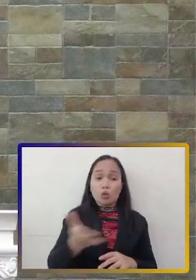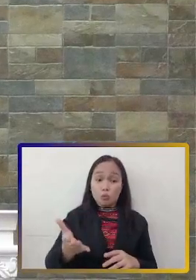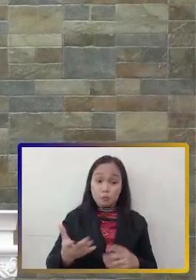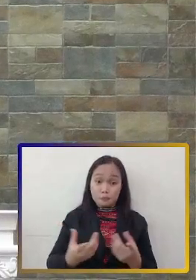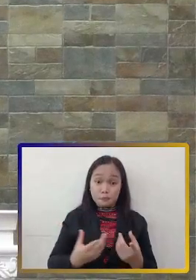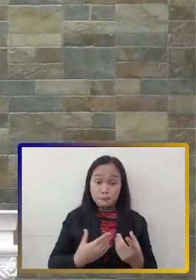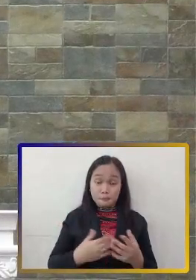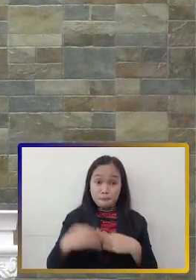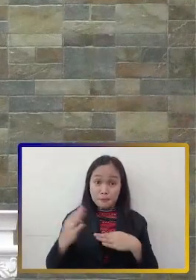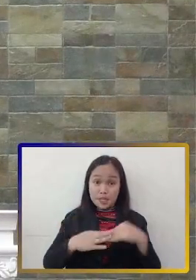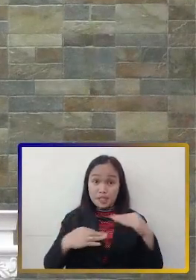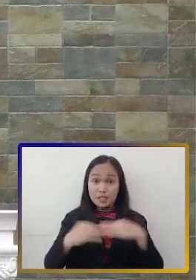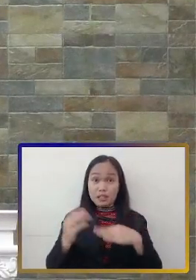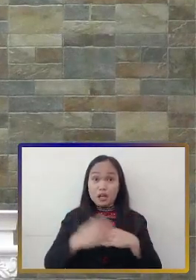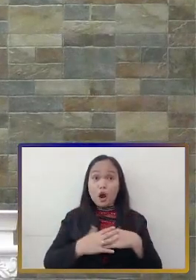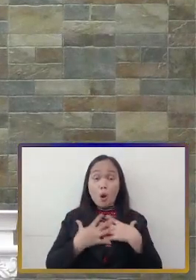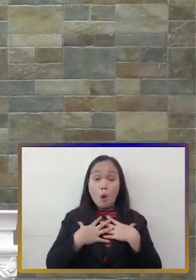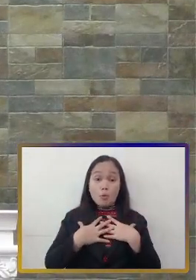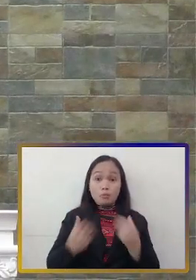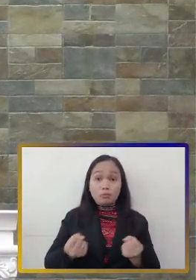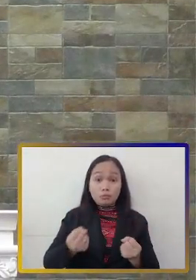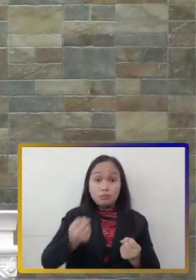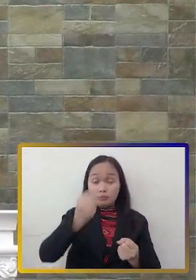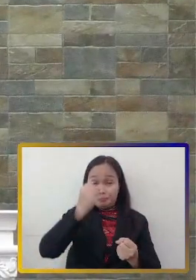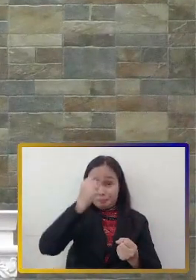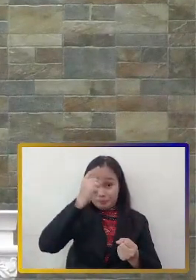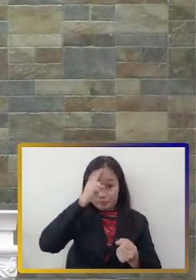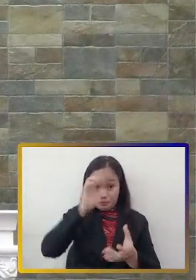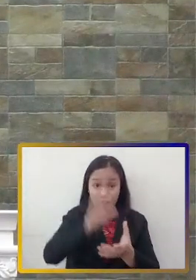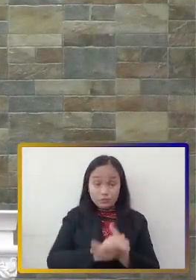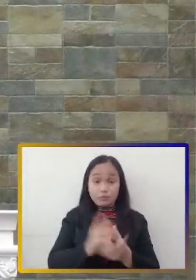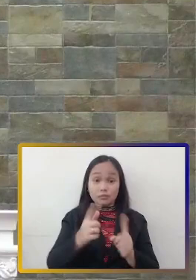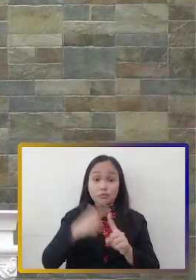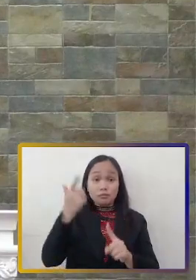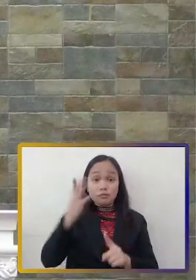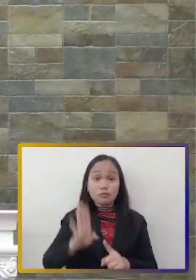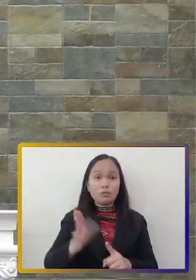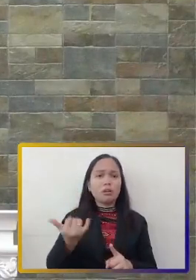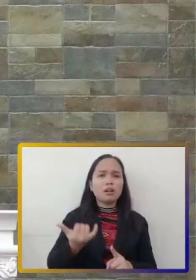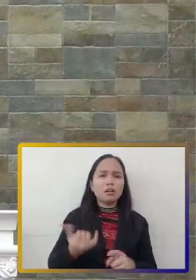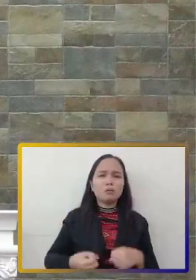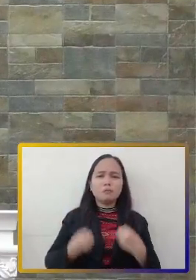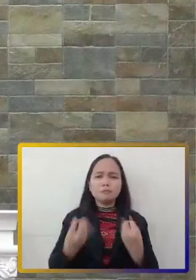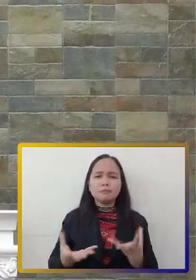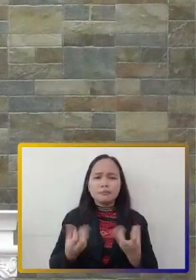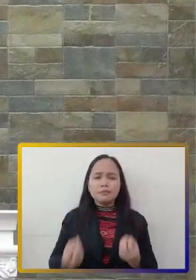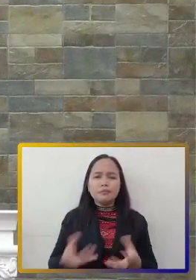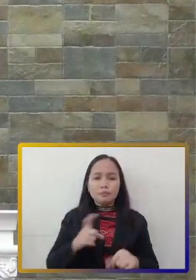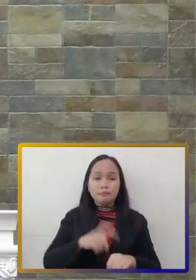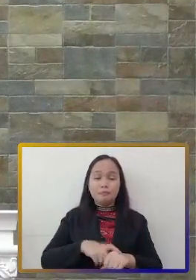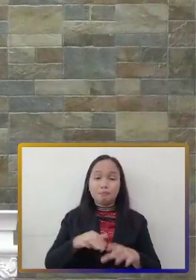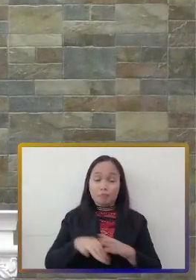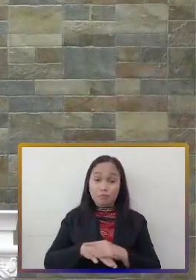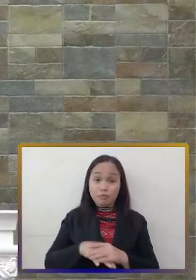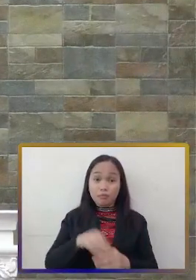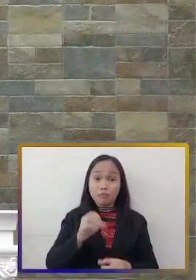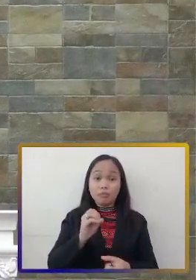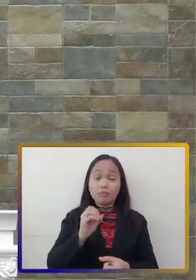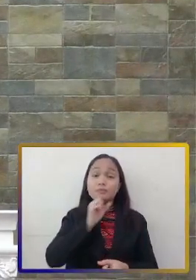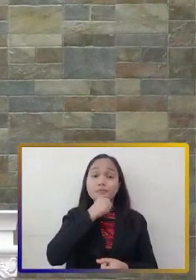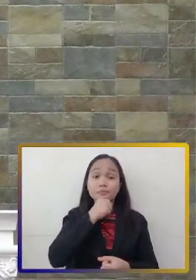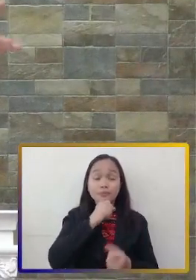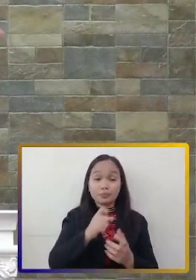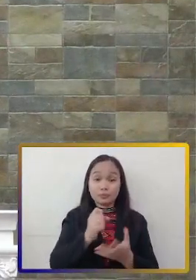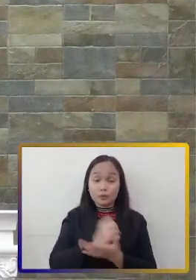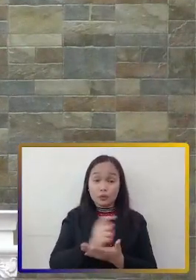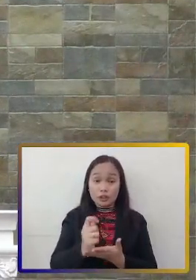stronghold ng Diyos? Listen, many times in the Old Testament, aside from David, but